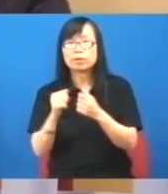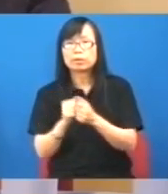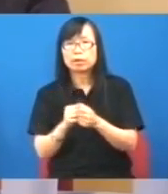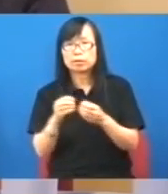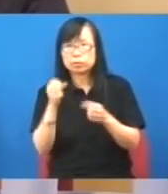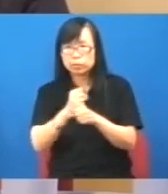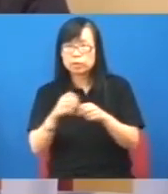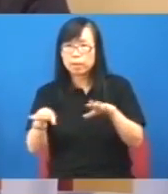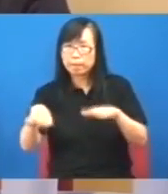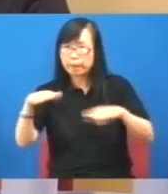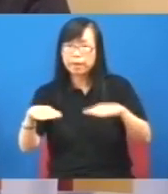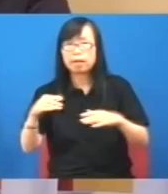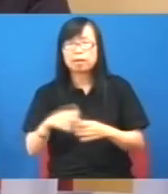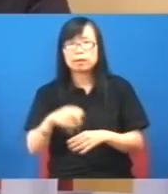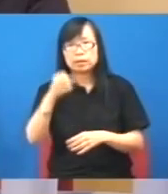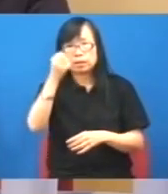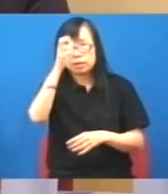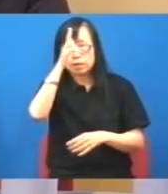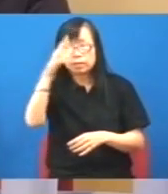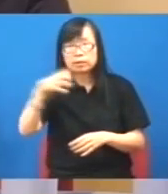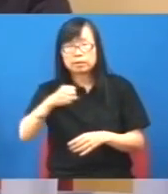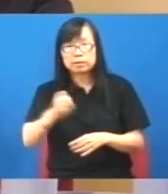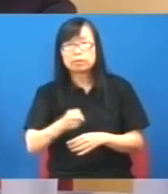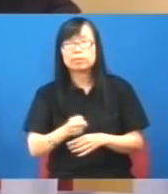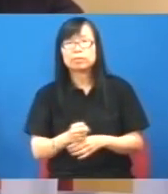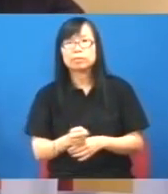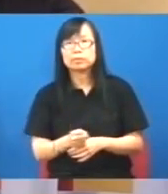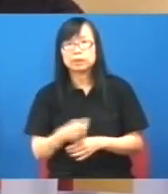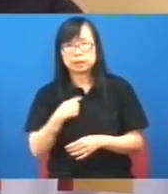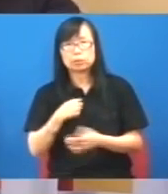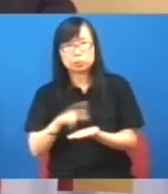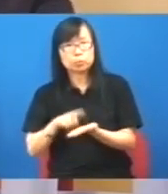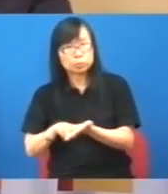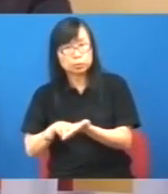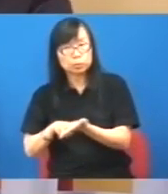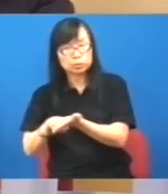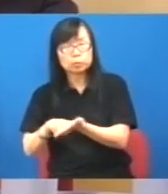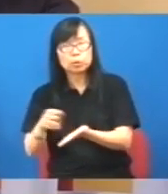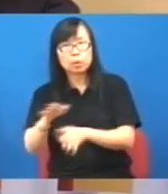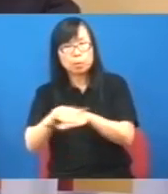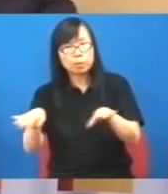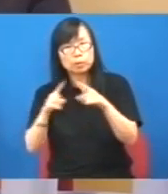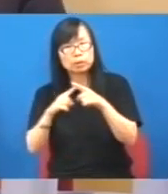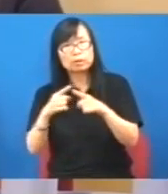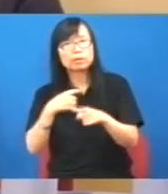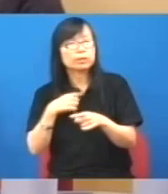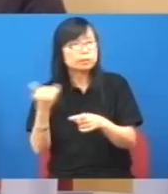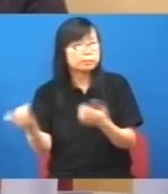衡。你個特首喎、哥，真係信唔信佢先？或者係普通一個人喎，你真係大鑊